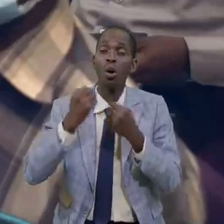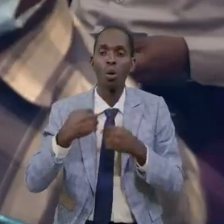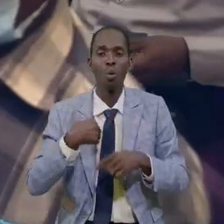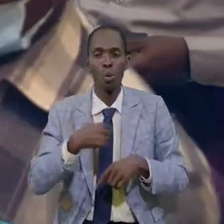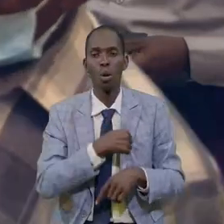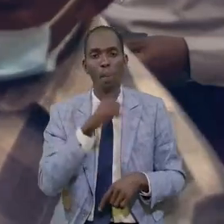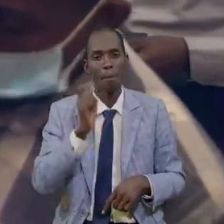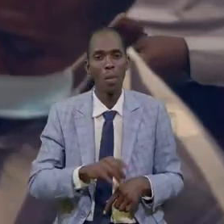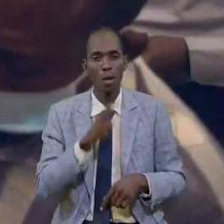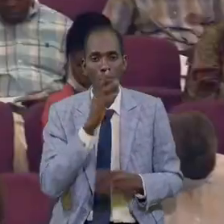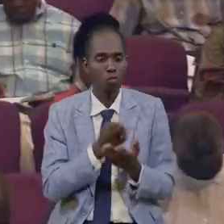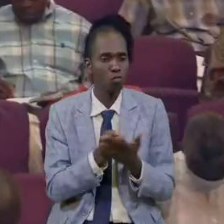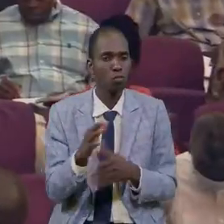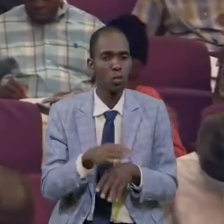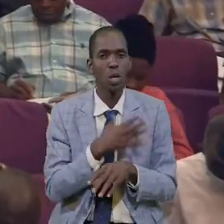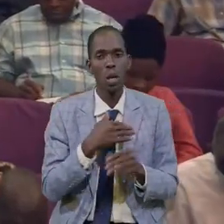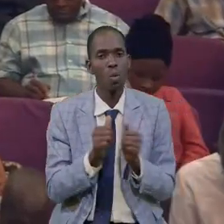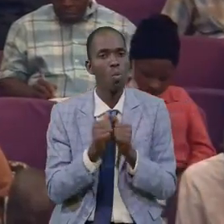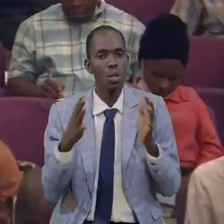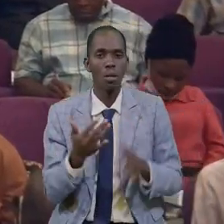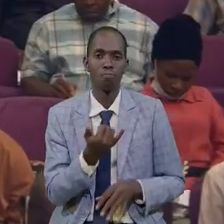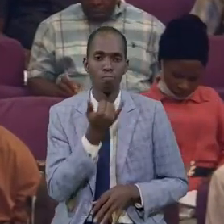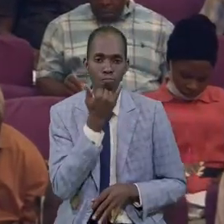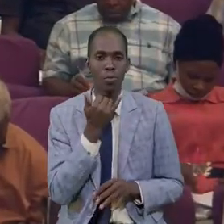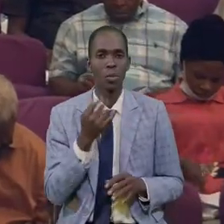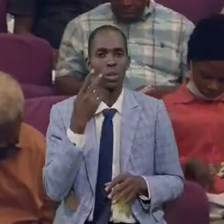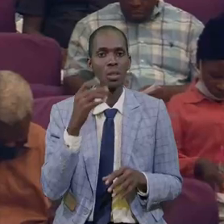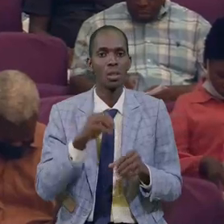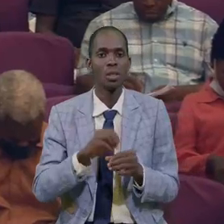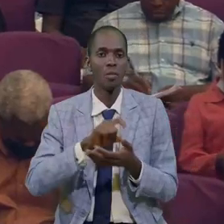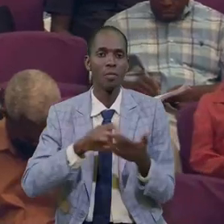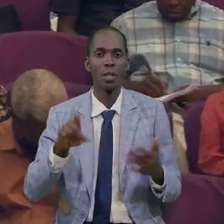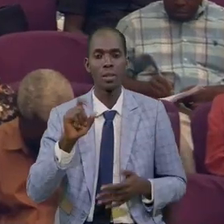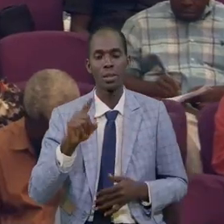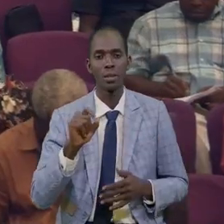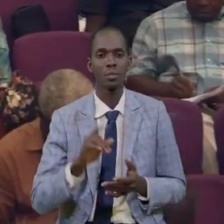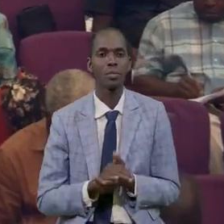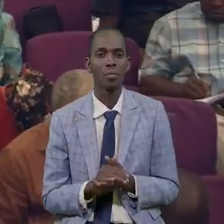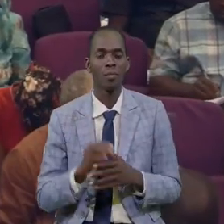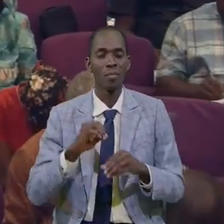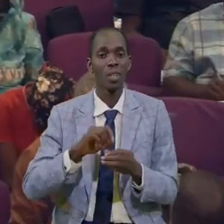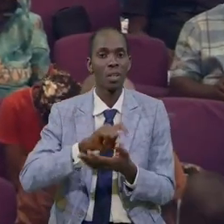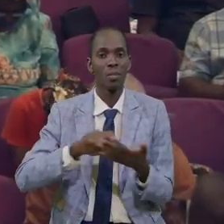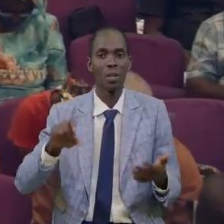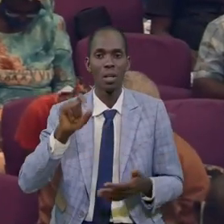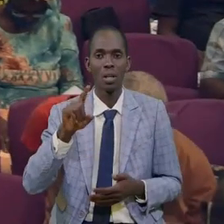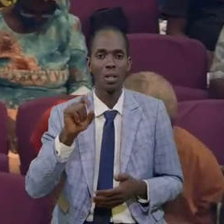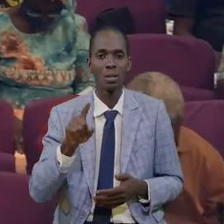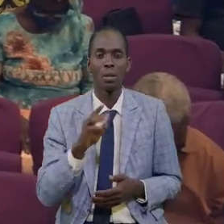sincère et irréprochable. Le verset 11 dit,